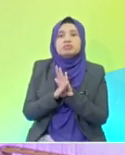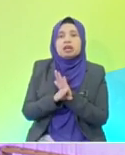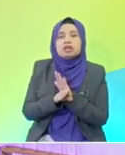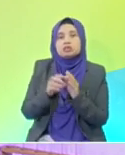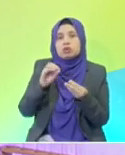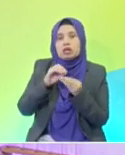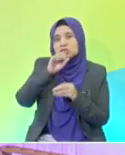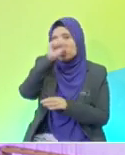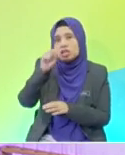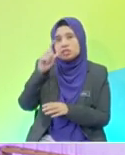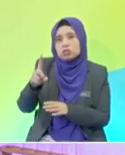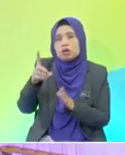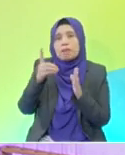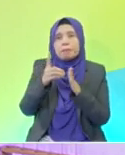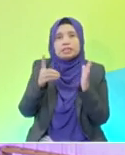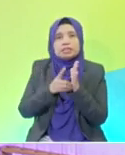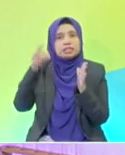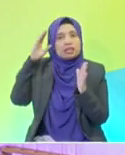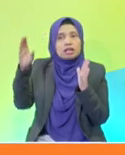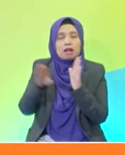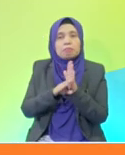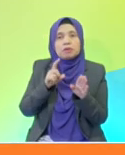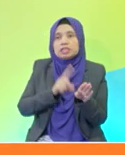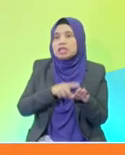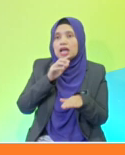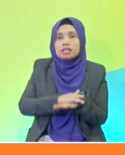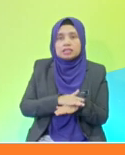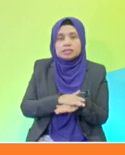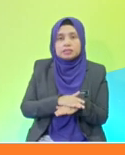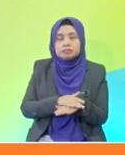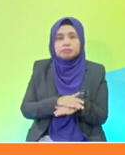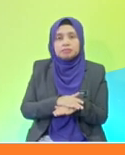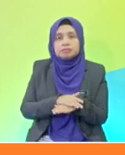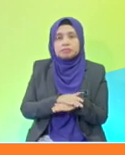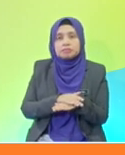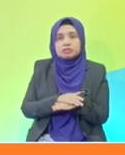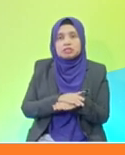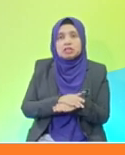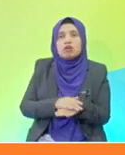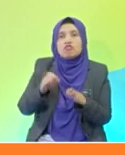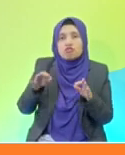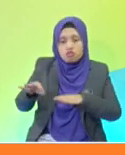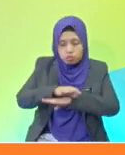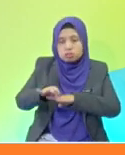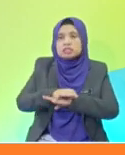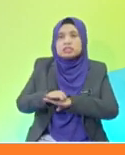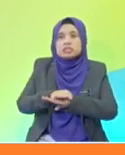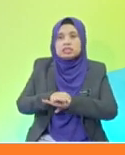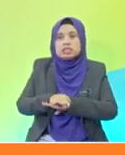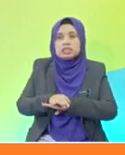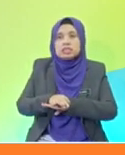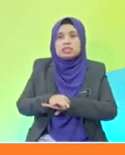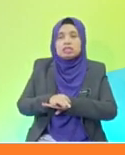dan satu oke Berdasarkan gambar di atas oke Berdasarkan gambar di atas fungsi uang ialah